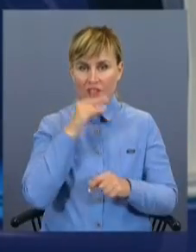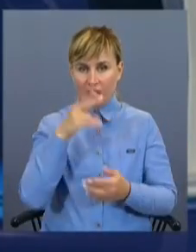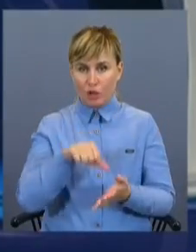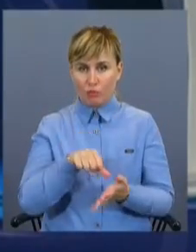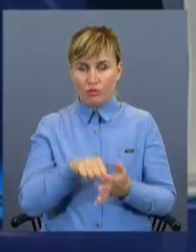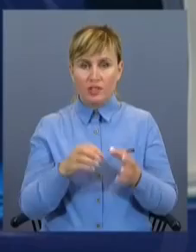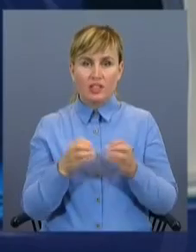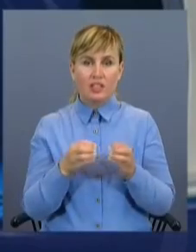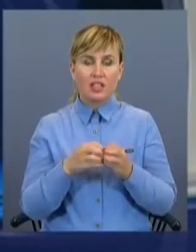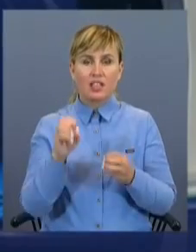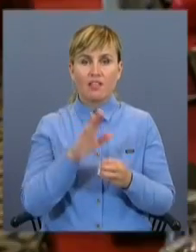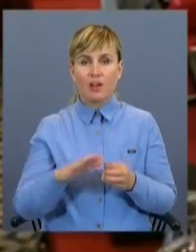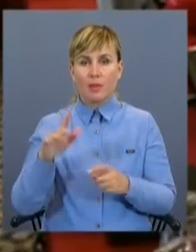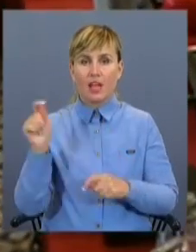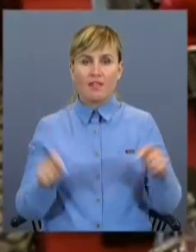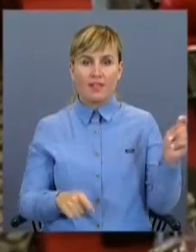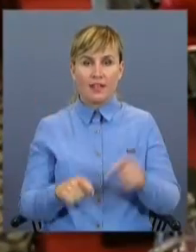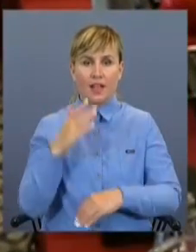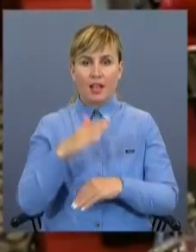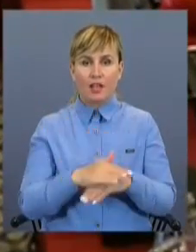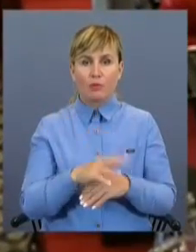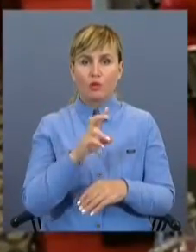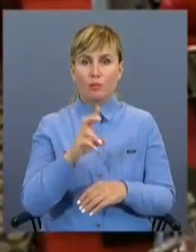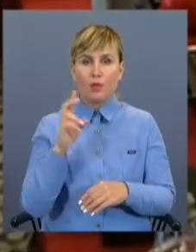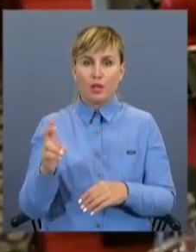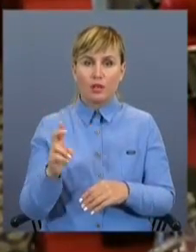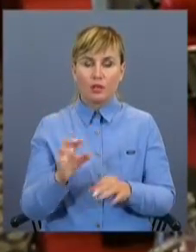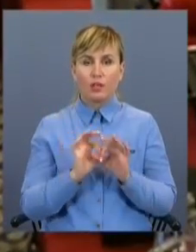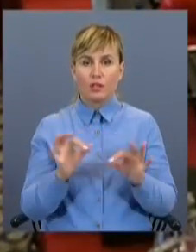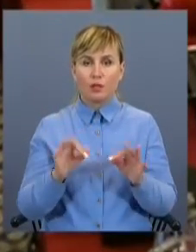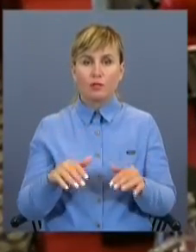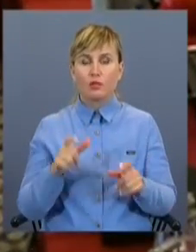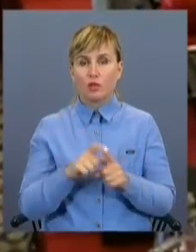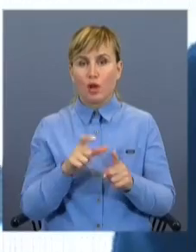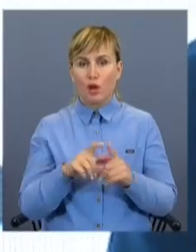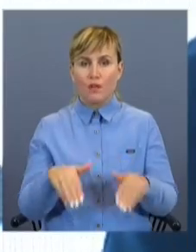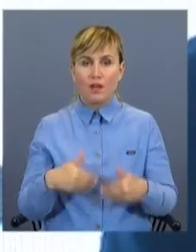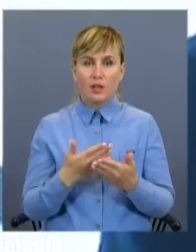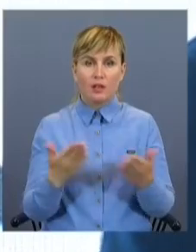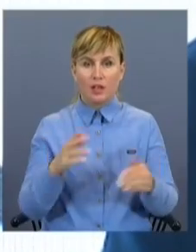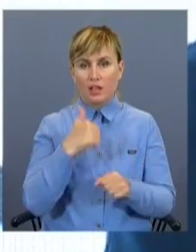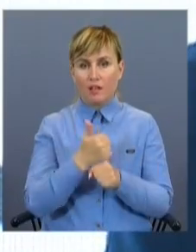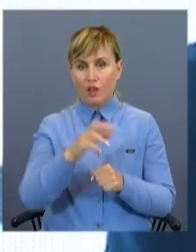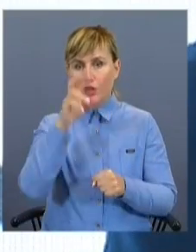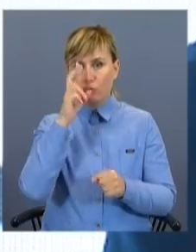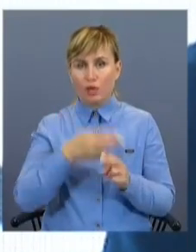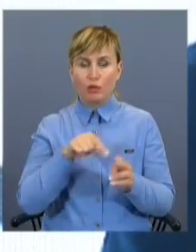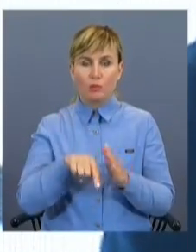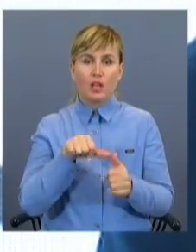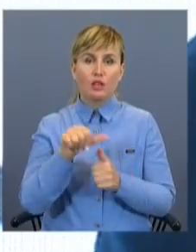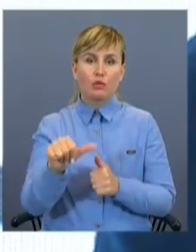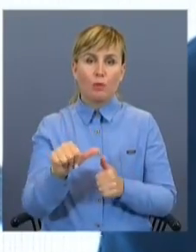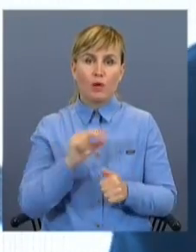участия в 10-й Европейской конференции. Аким Бауржан Байбек зачитал приветственное слово главы государства, в котором отмечена особая